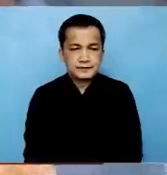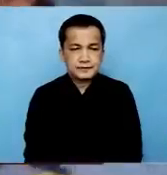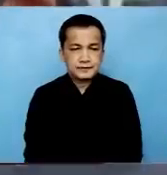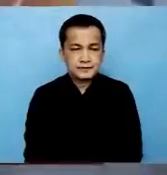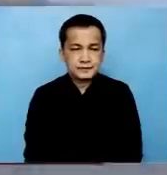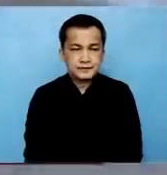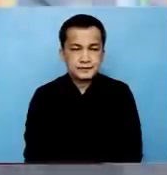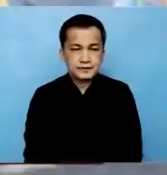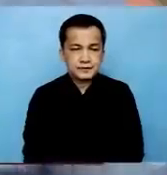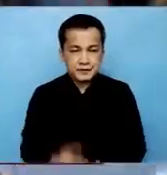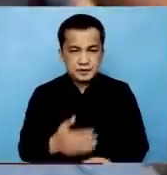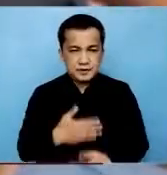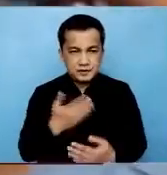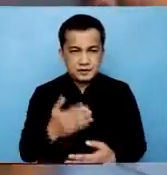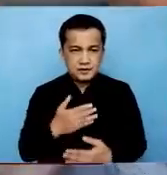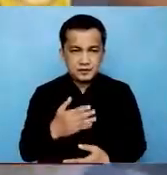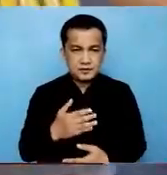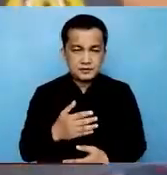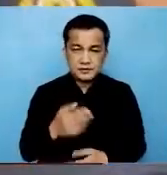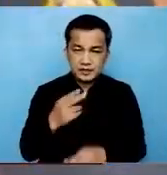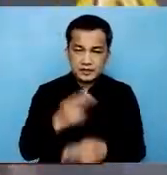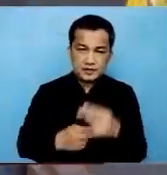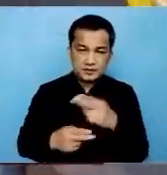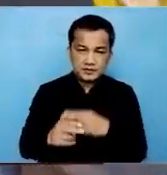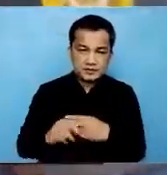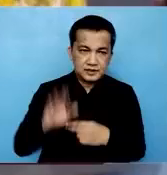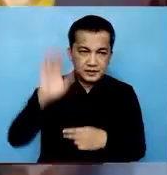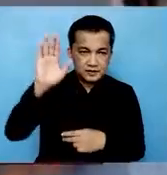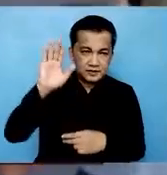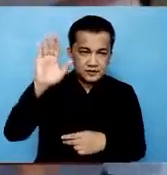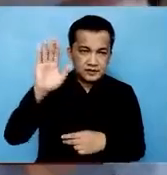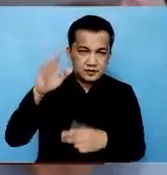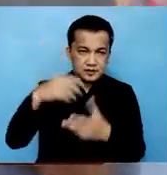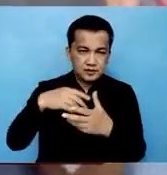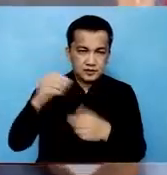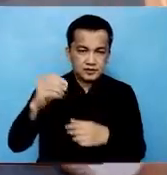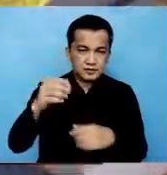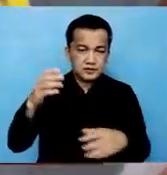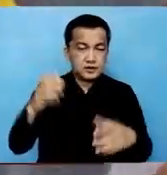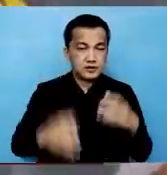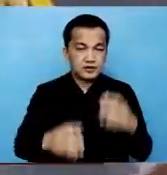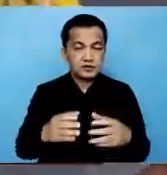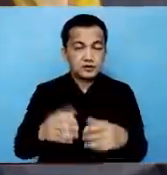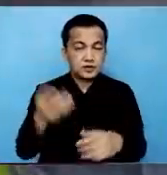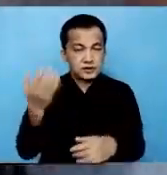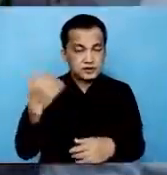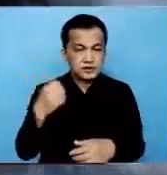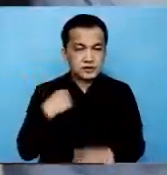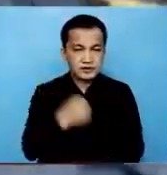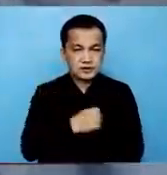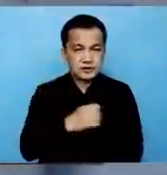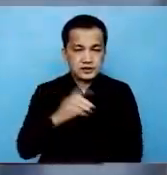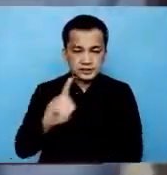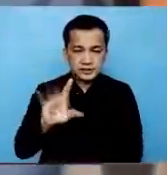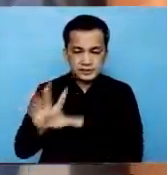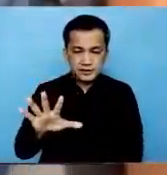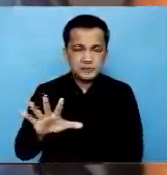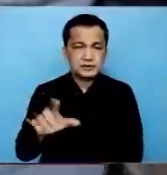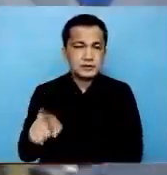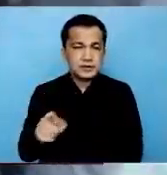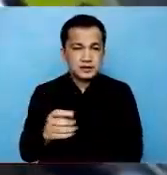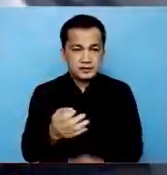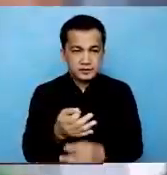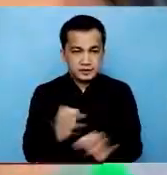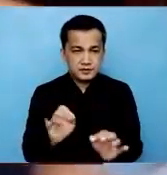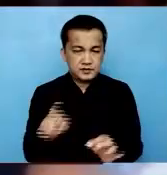Masaya habang nakataas ang kamay at nakasenyas na lumabas sa korte si dating Senadora Laila De Lima. Pinawalang sala siya sa kasong